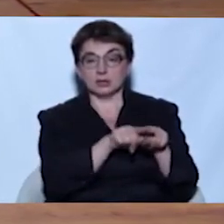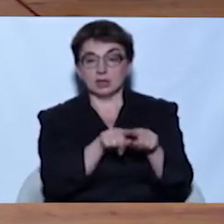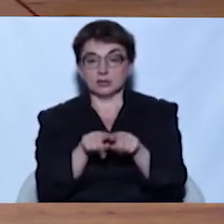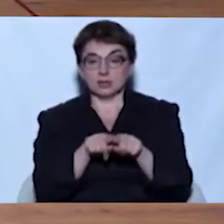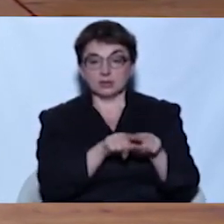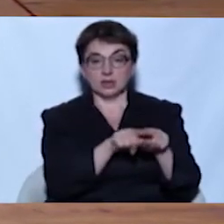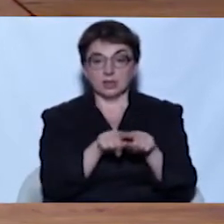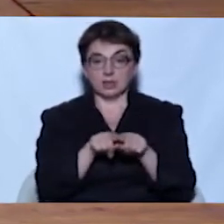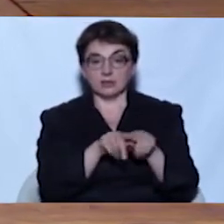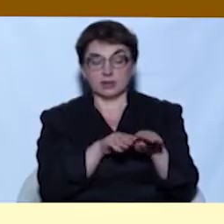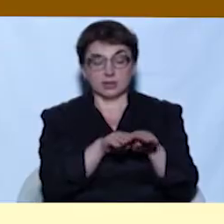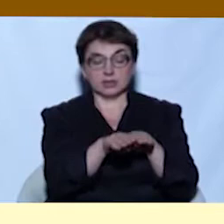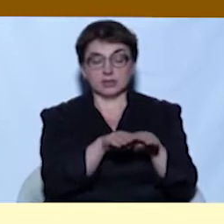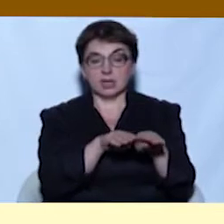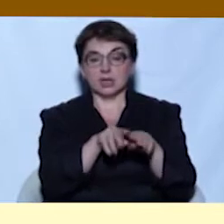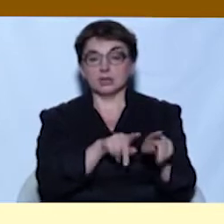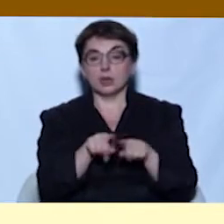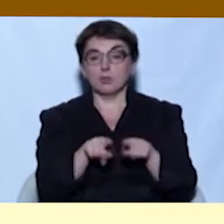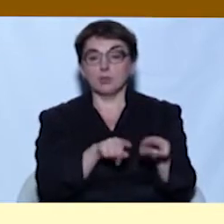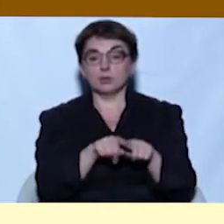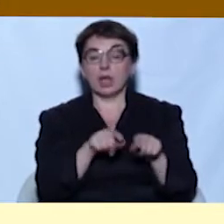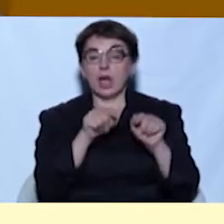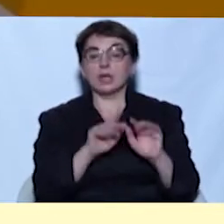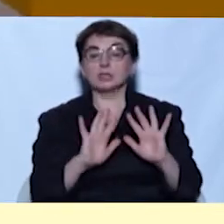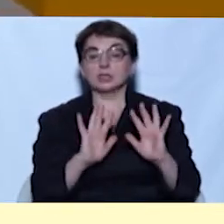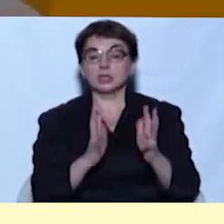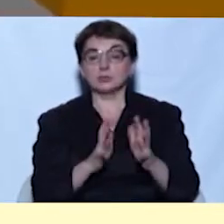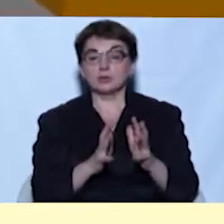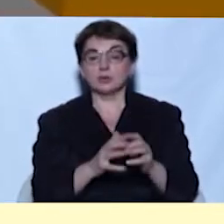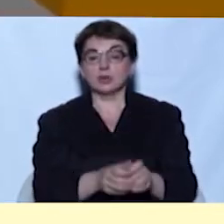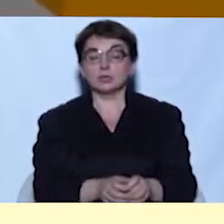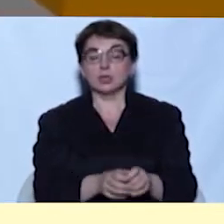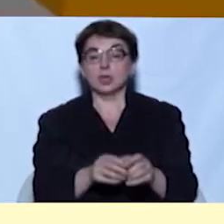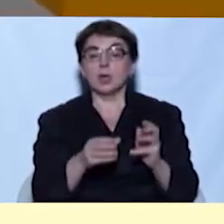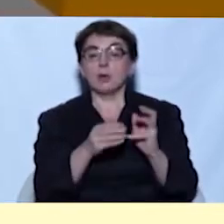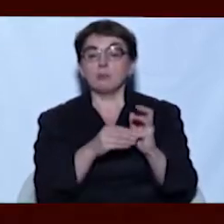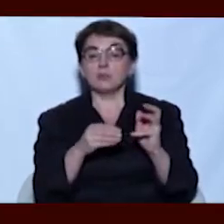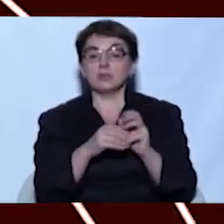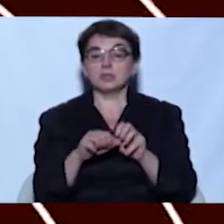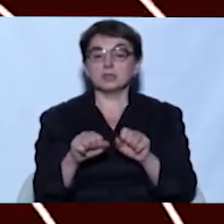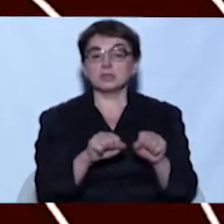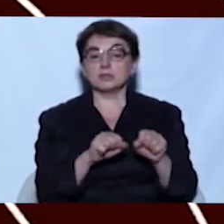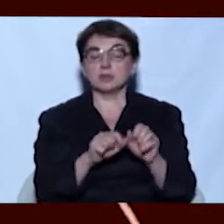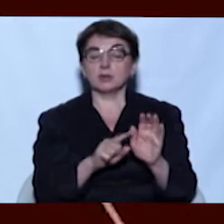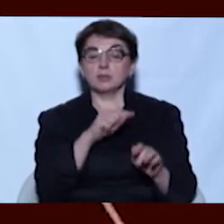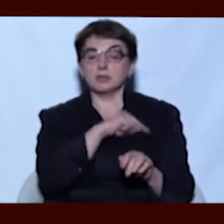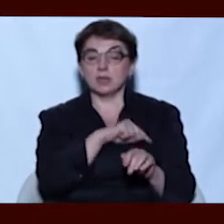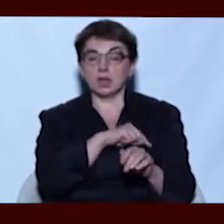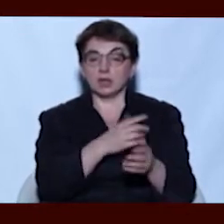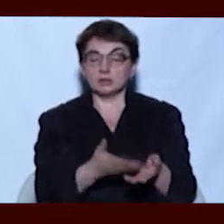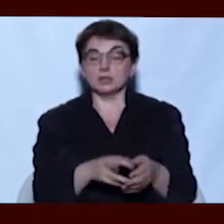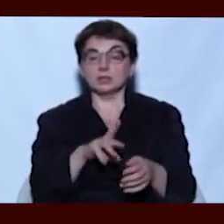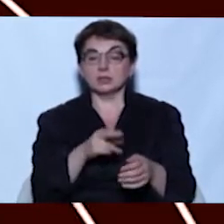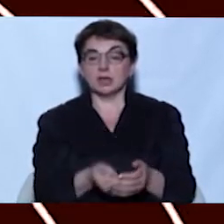აი ასეთი მიმართულებით. Ასეთ შემთხვევაში მიწისძვრები არის დამახასიათებელი